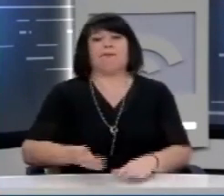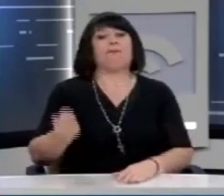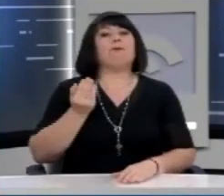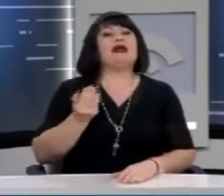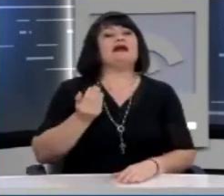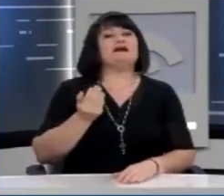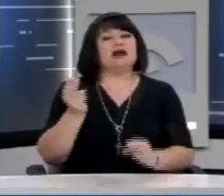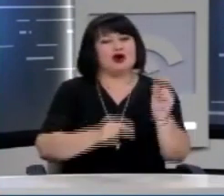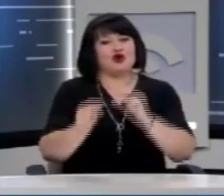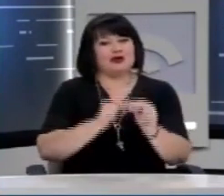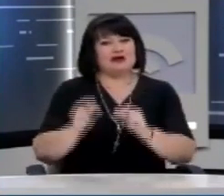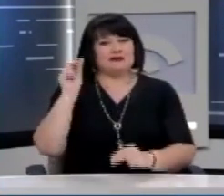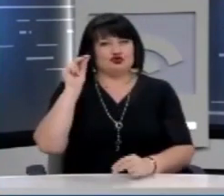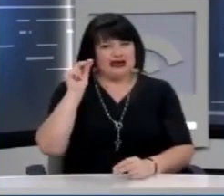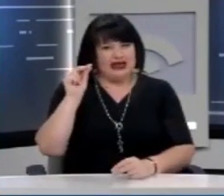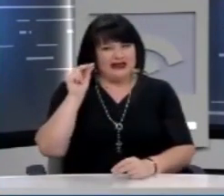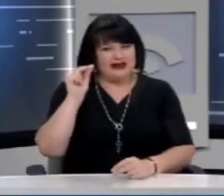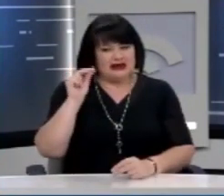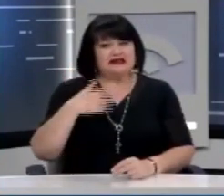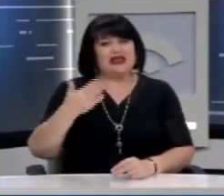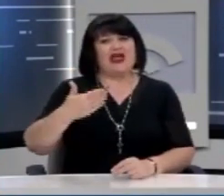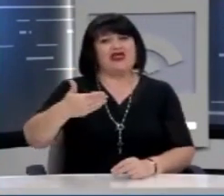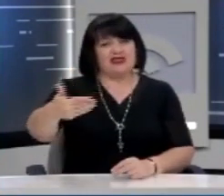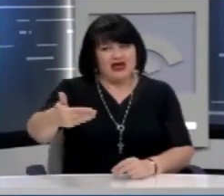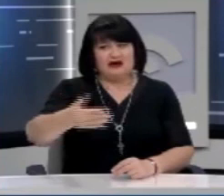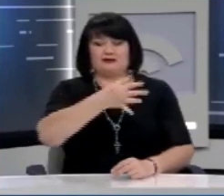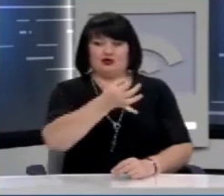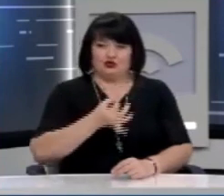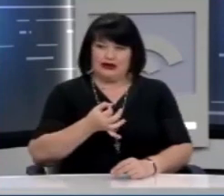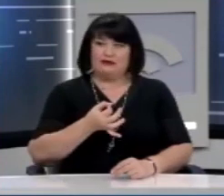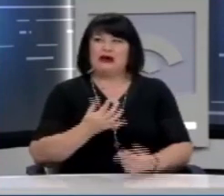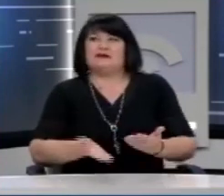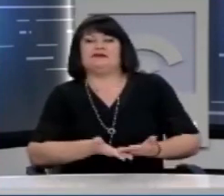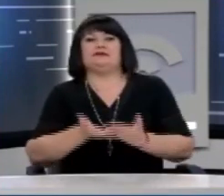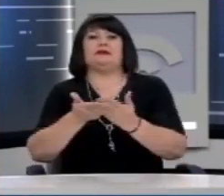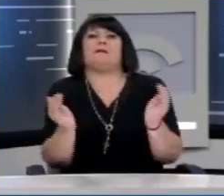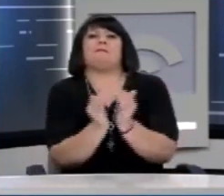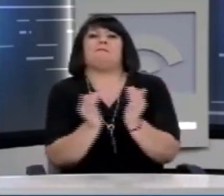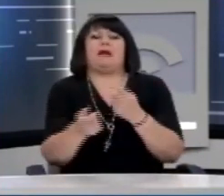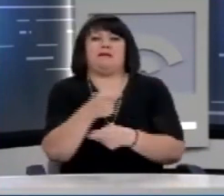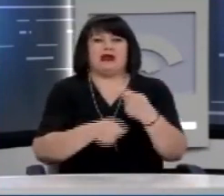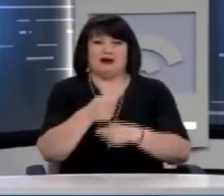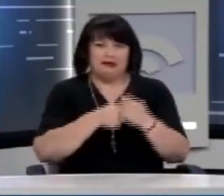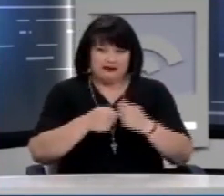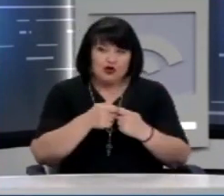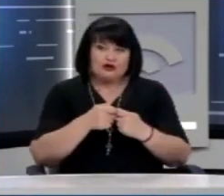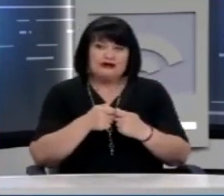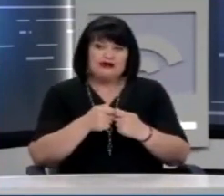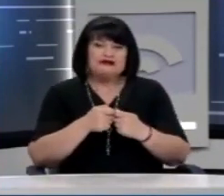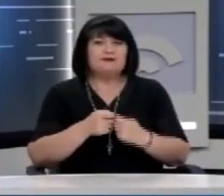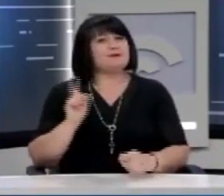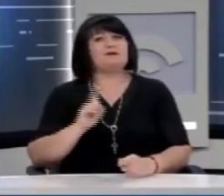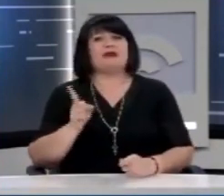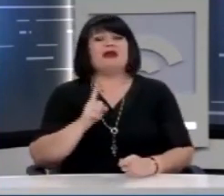προεκλογικές υποσχέσεις και οι εξαγγελίες για στήριξη της μικρομεσαίας επιχειρηματικότητας